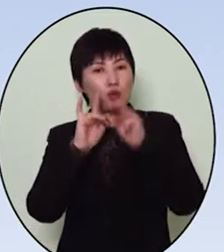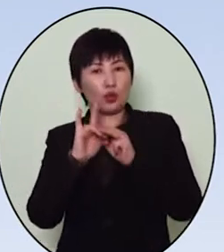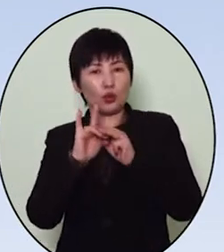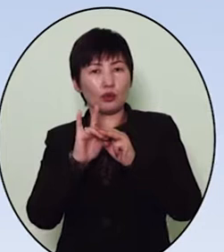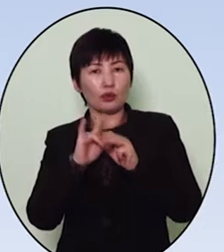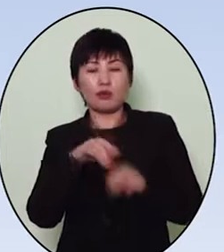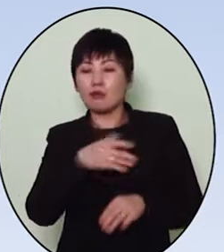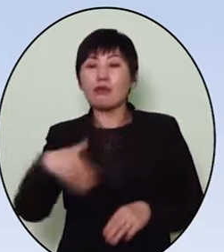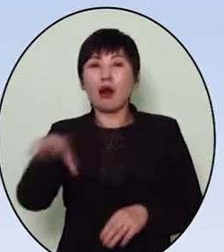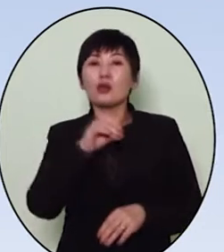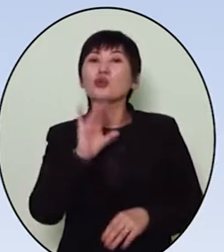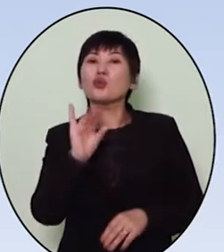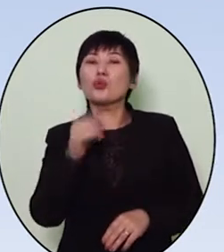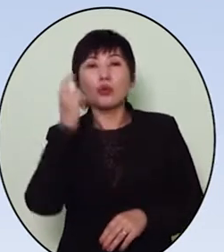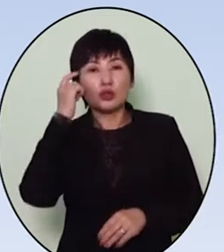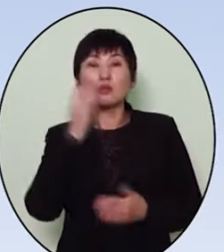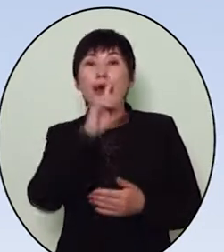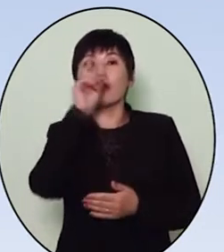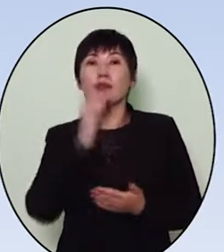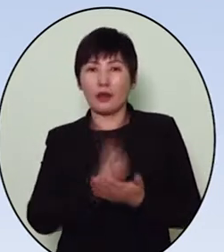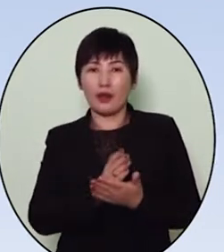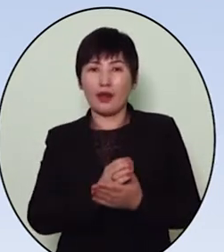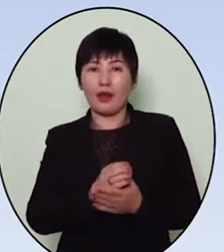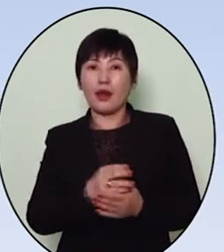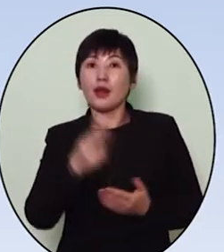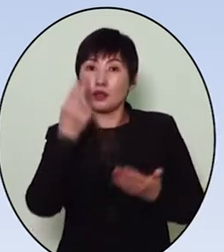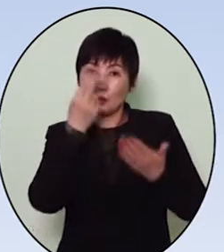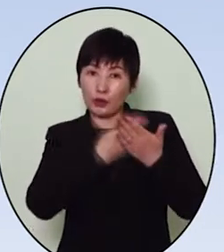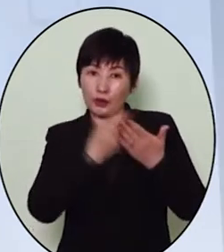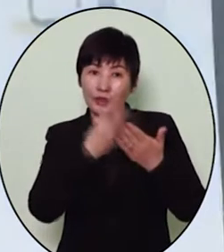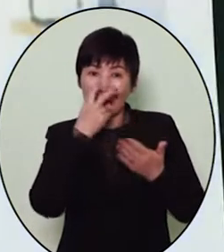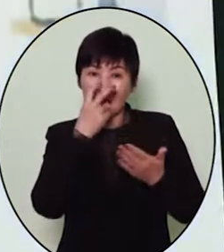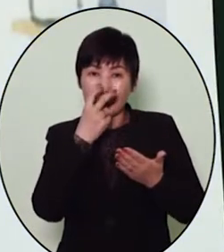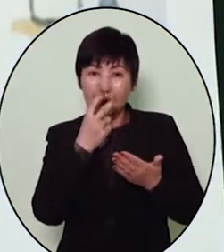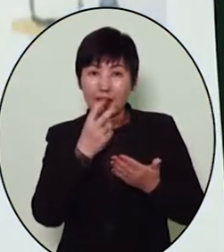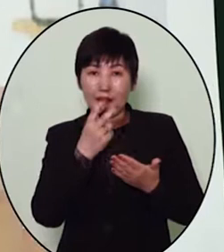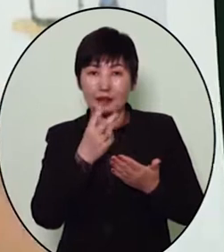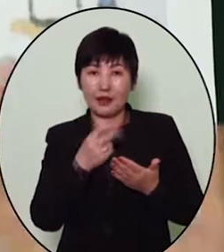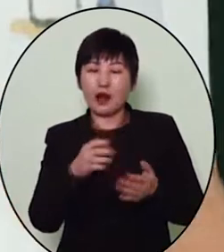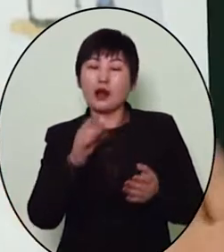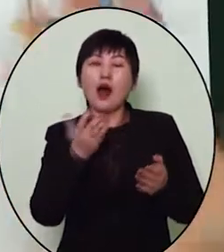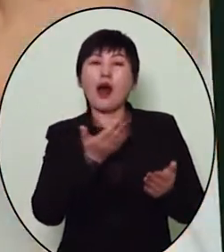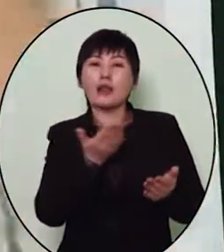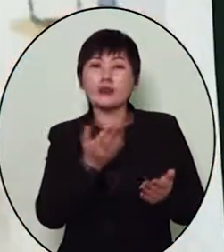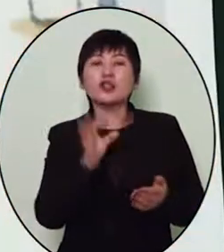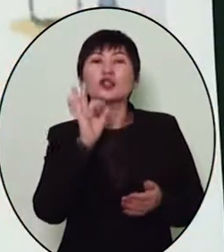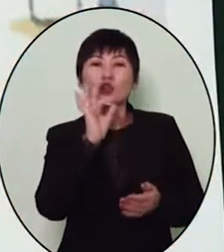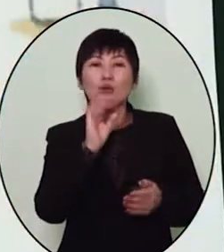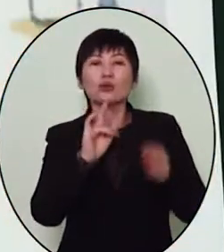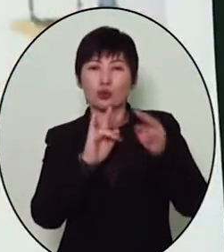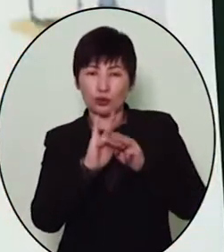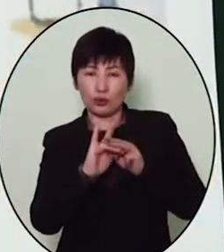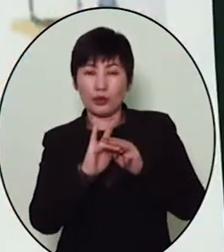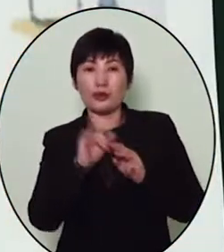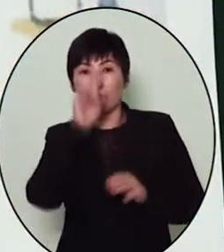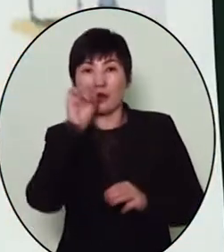гэхээр та нарт юу бодогдож байна вэ? Самбарт ирэх зургийг ажиглая. Эдгээр суусан хүүхдүүдээс аль нь зөв